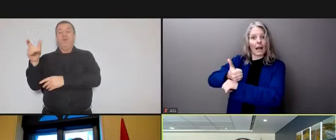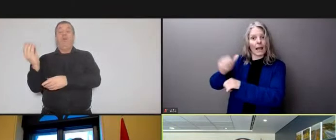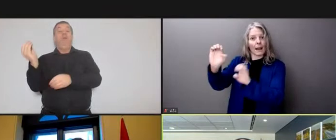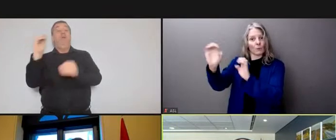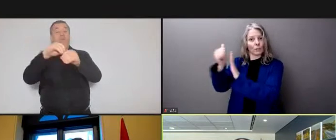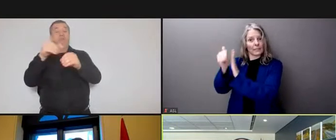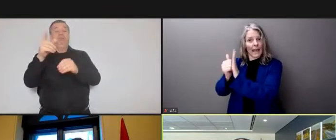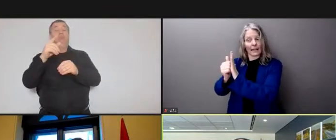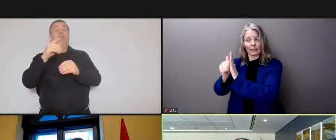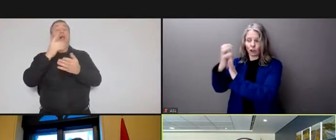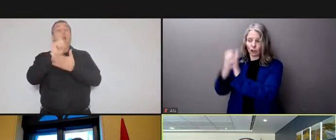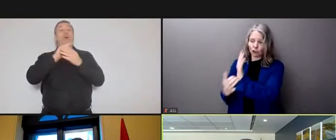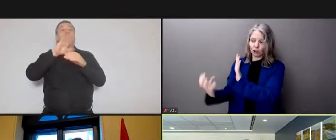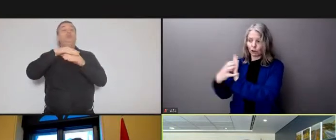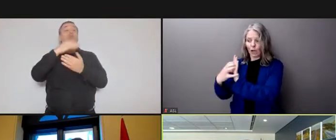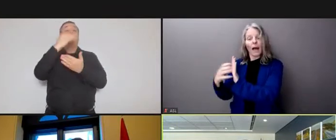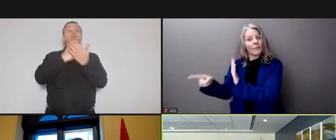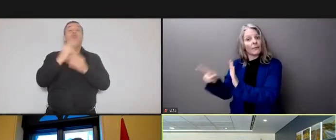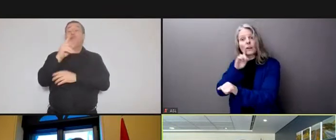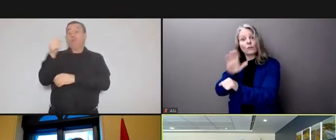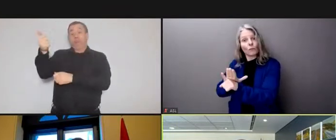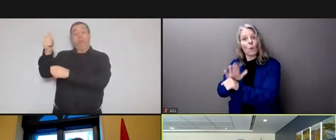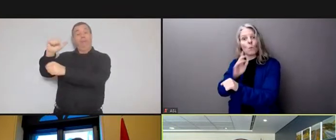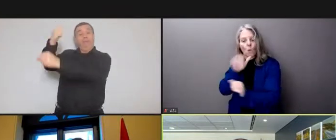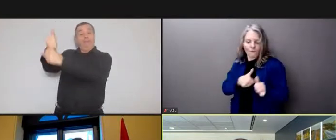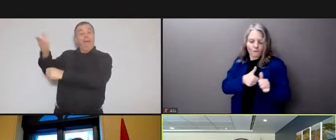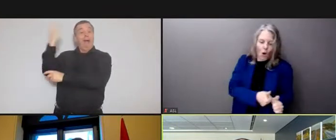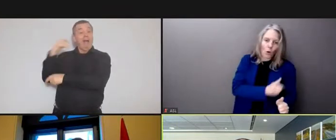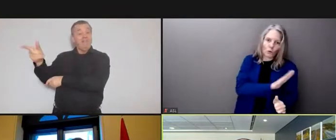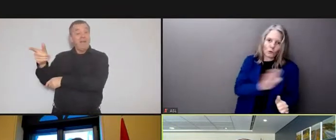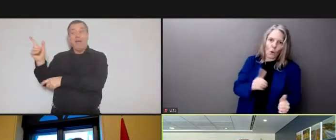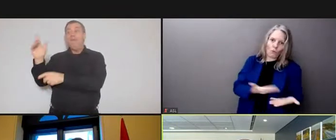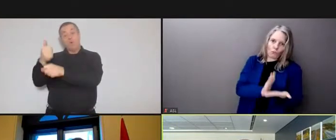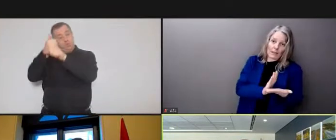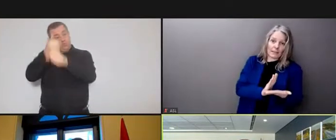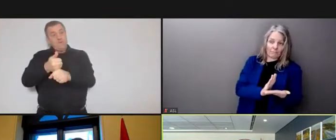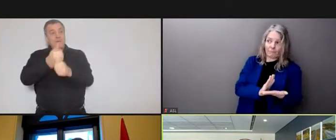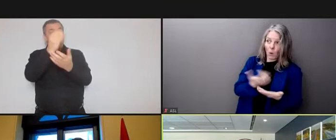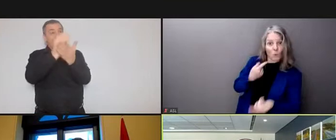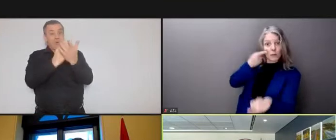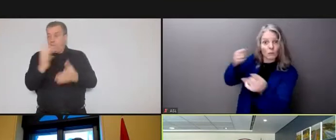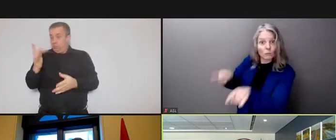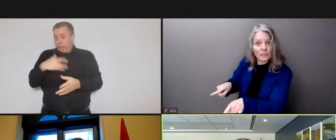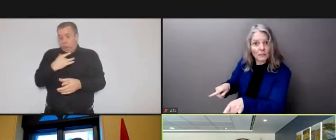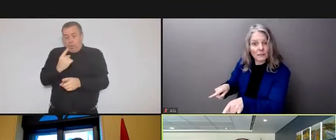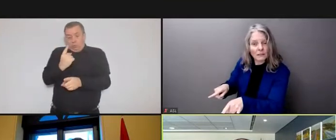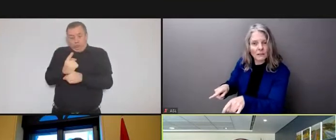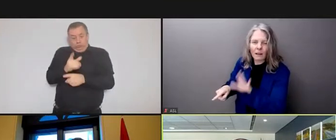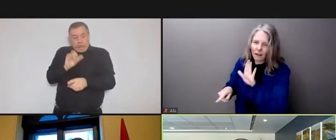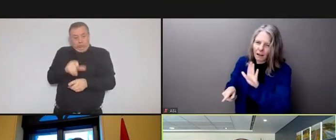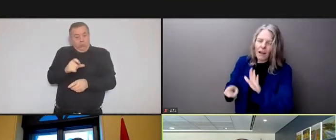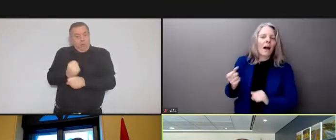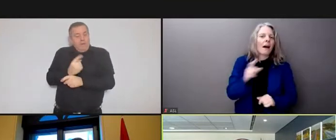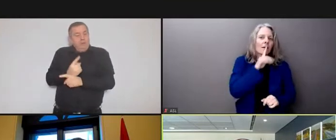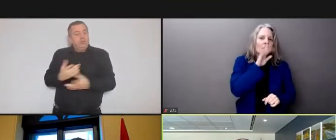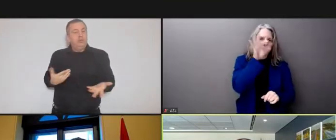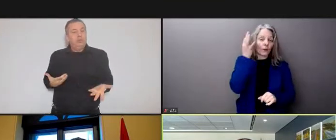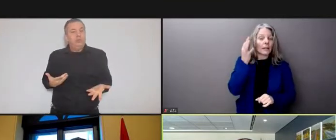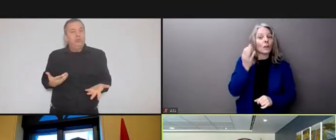do ne confondons ne confondons pas l'occupation et les barricades illégales avec des manifestations